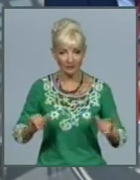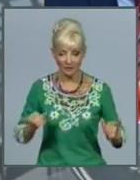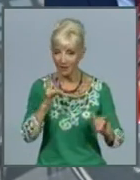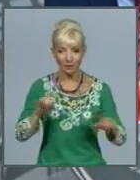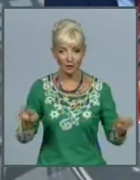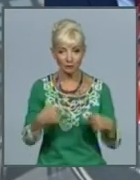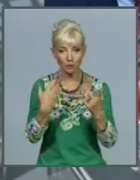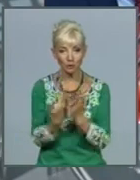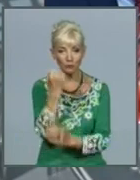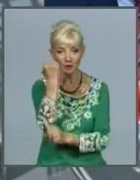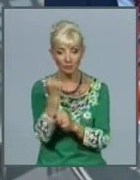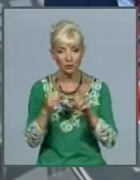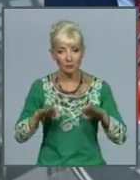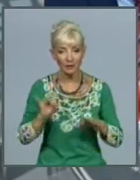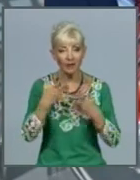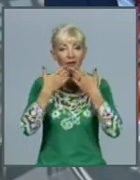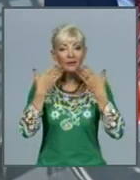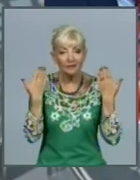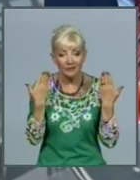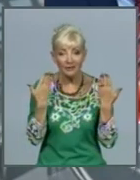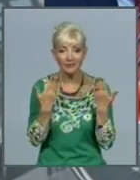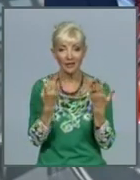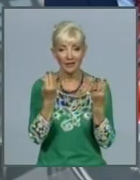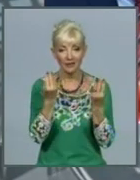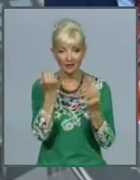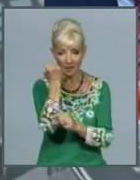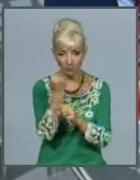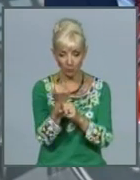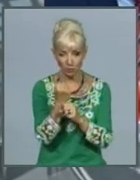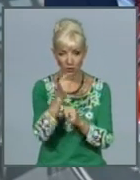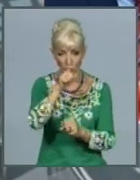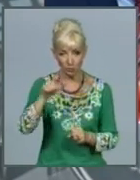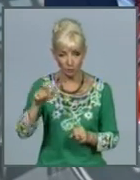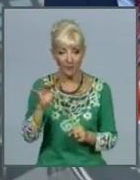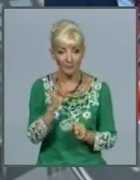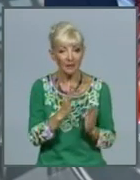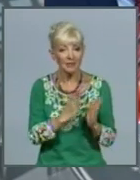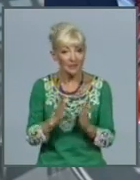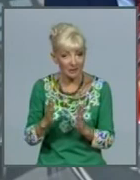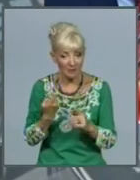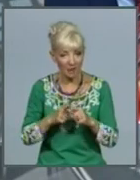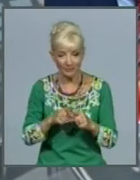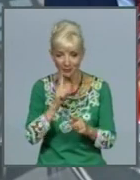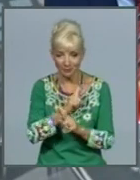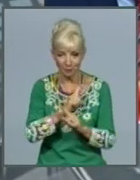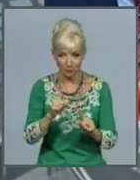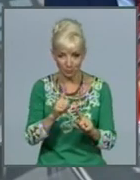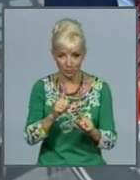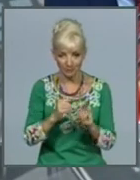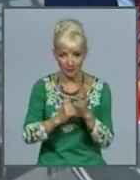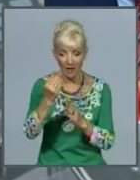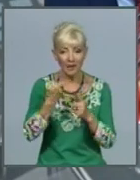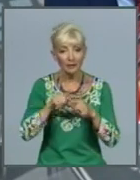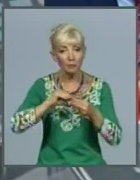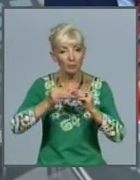і немає припливу робочої сили, то пенсійна система не буде працювати. Це проблема не тільки України, а багатьох